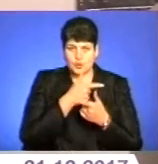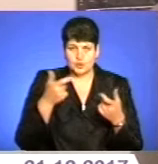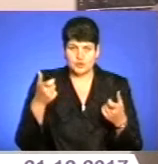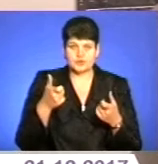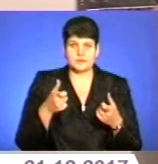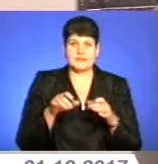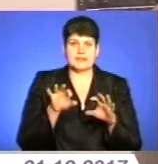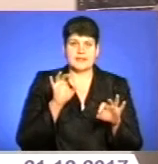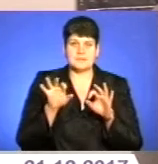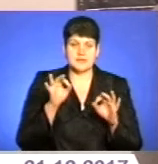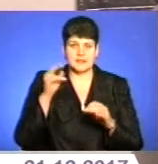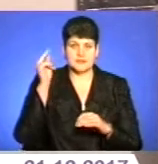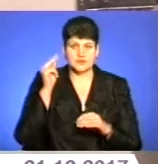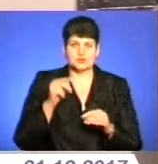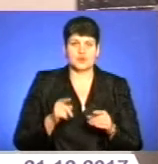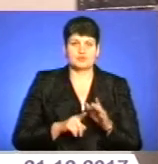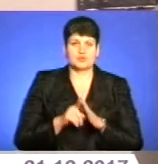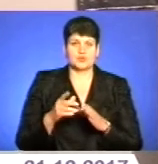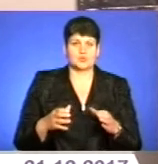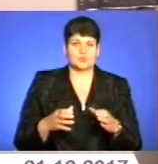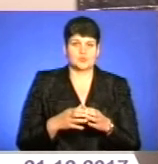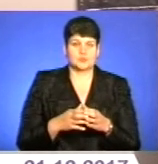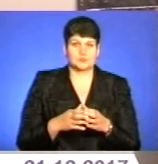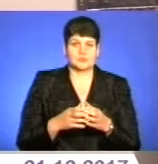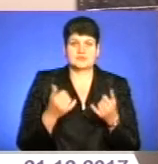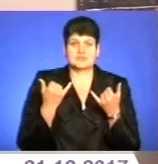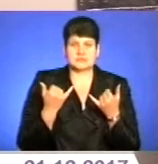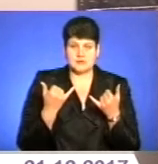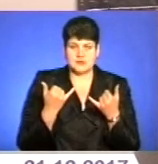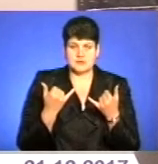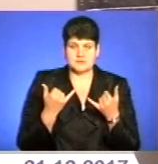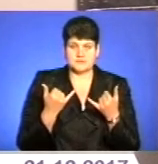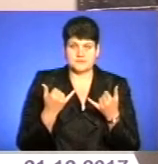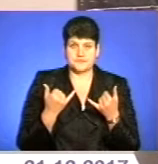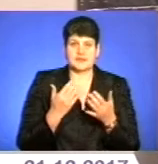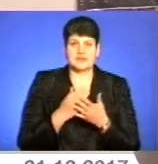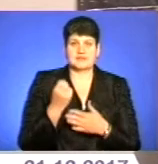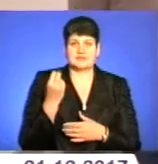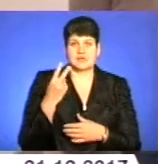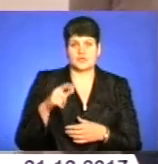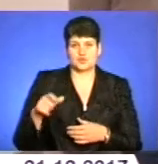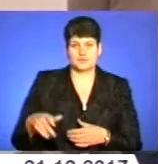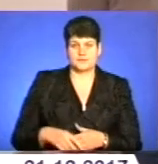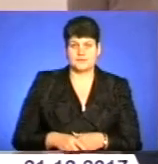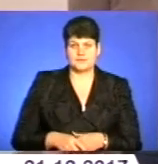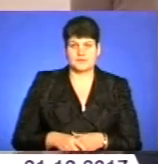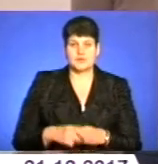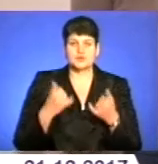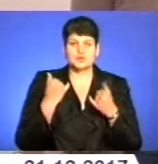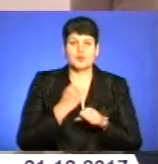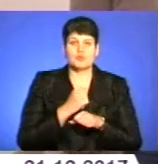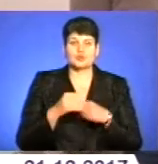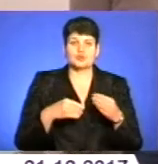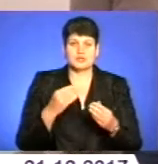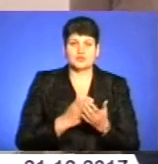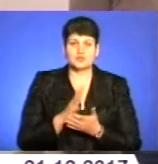навчання, щоб розпочати групу. Зараз, на даний час, є 12 чоловік. На сьогодні роботодавці через